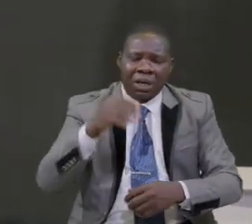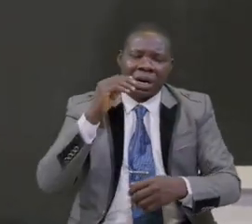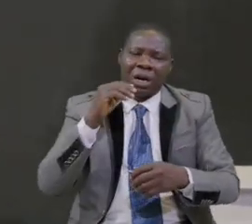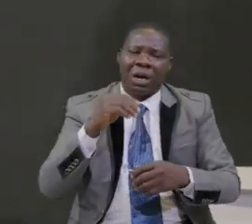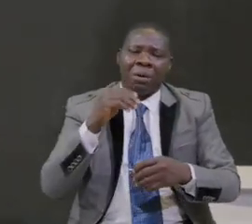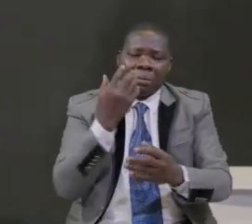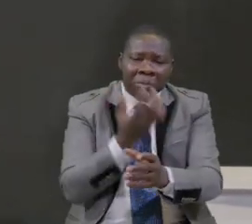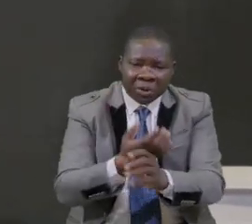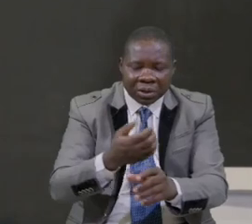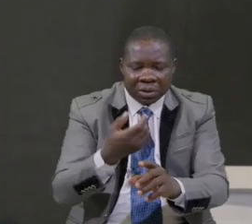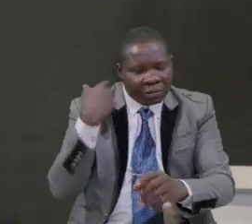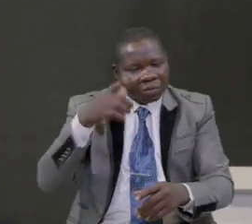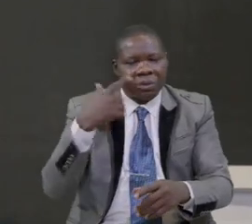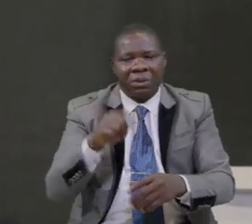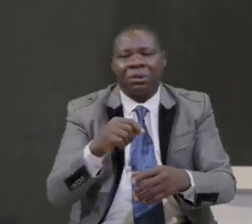vient de Dieu.